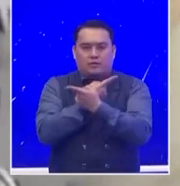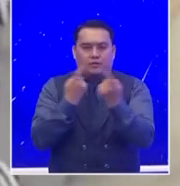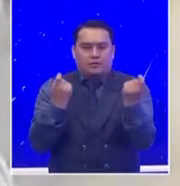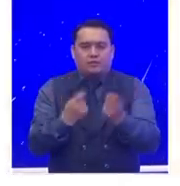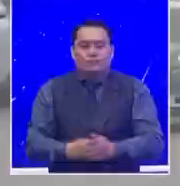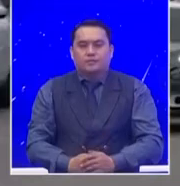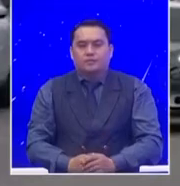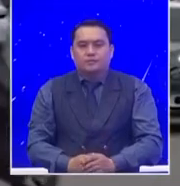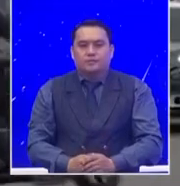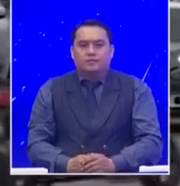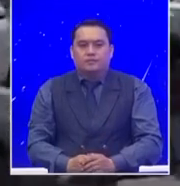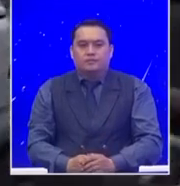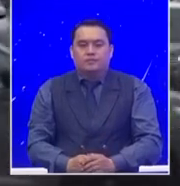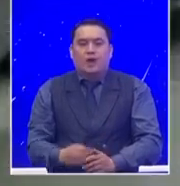жоқ.